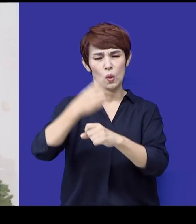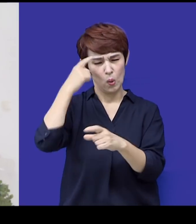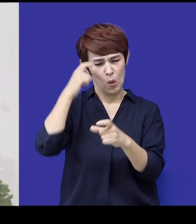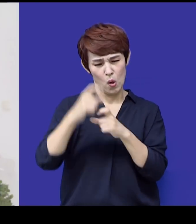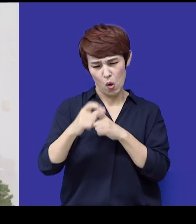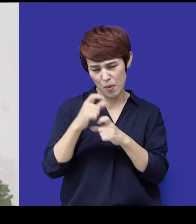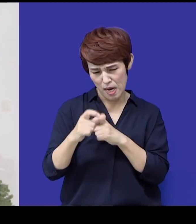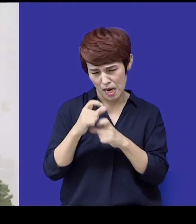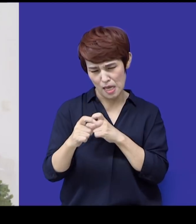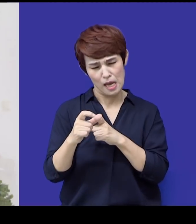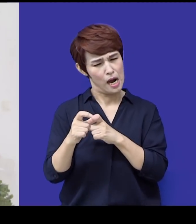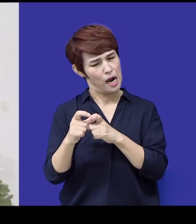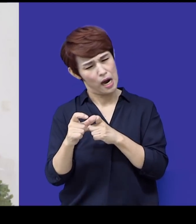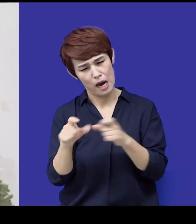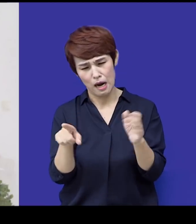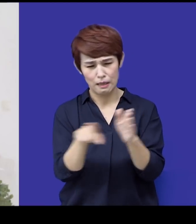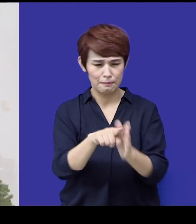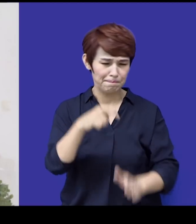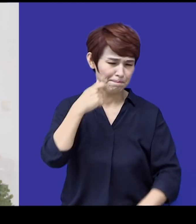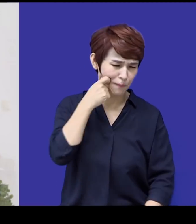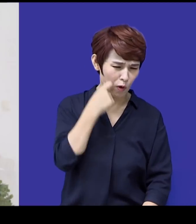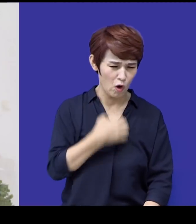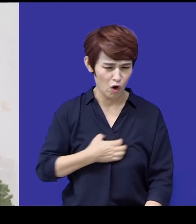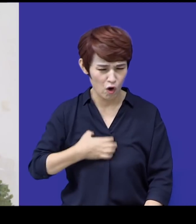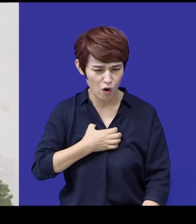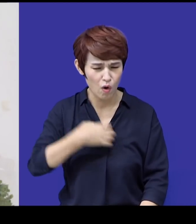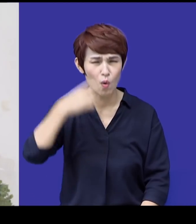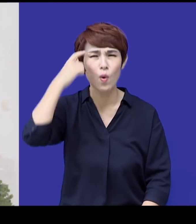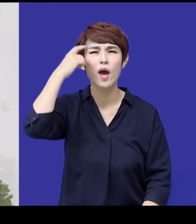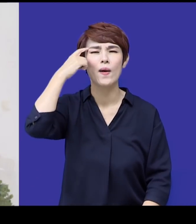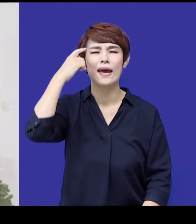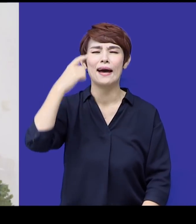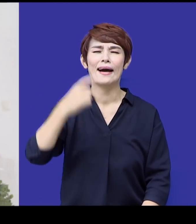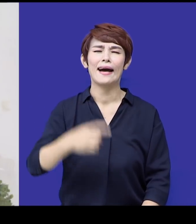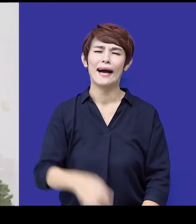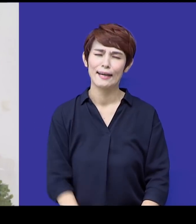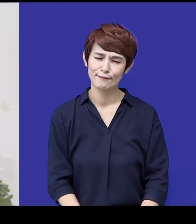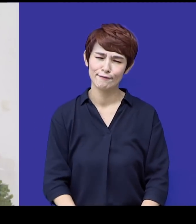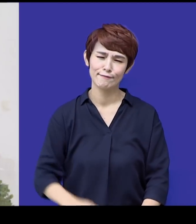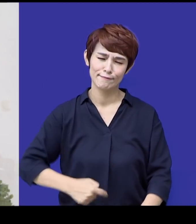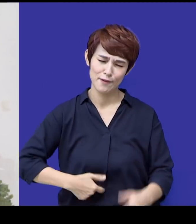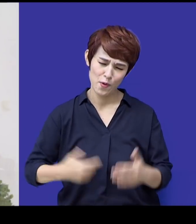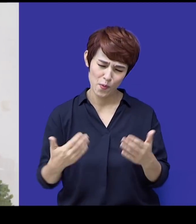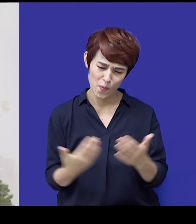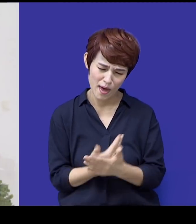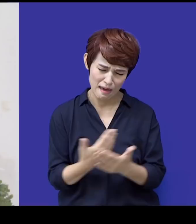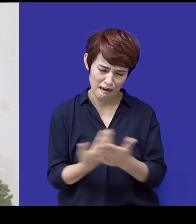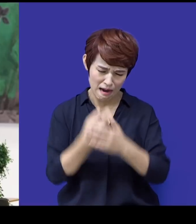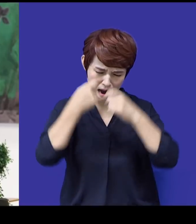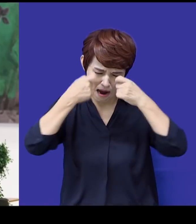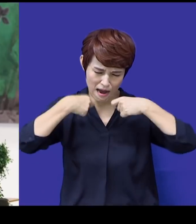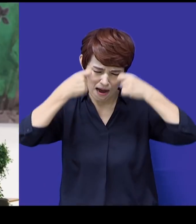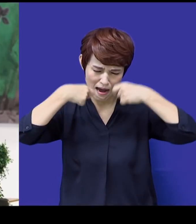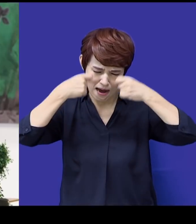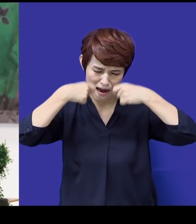하고 그렇게 괴로워했지. 그런 생각이 되면서 막 이제 회개가 되고 이제 통곡이